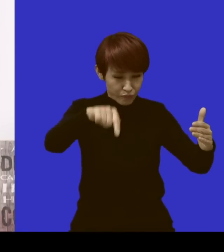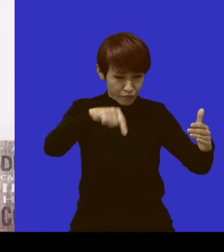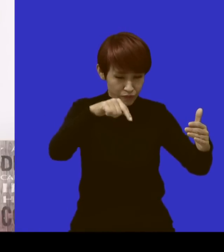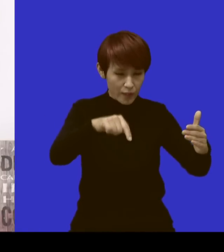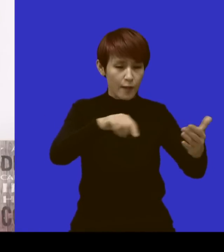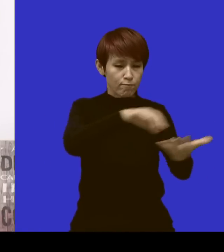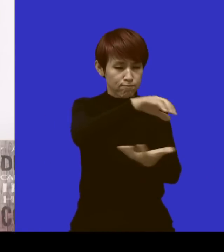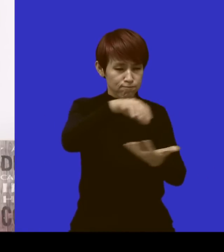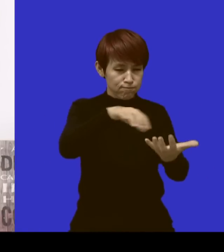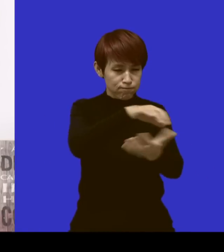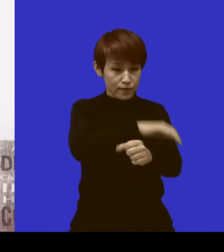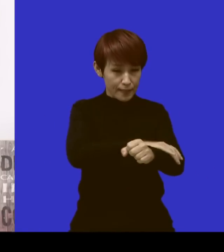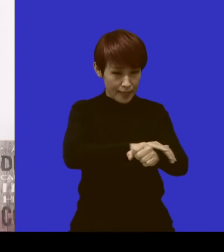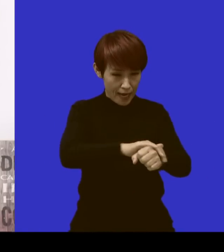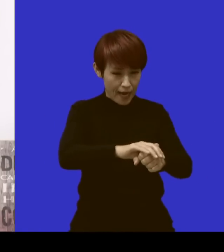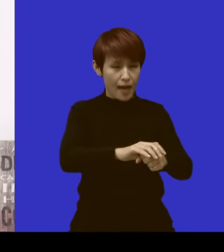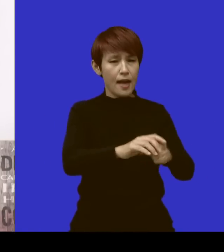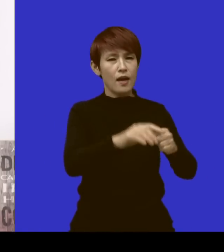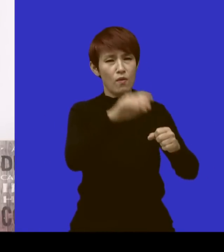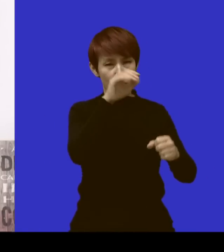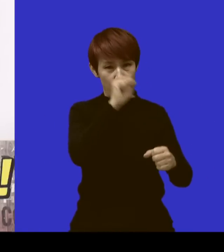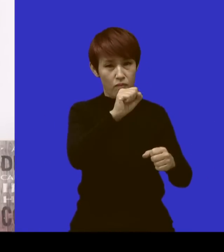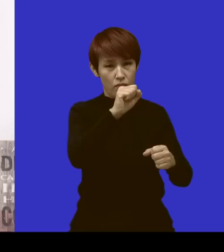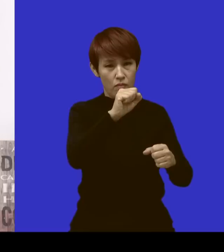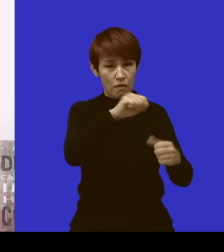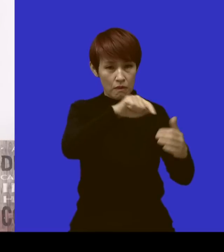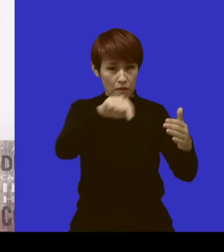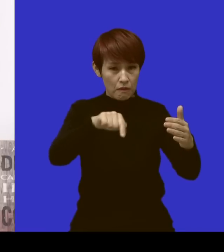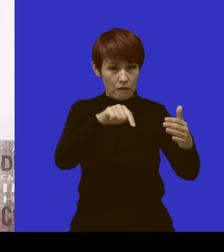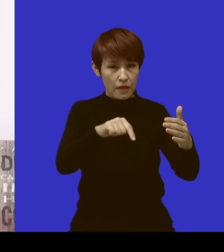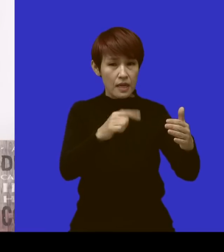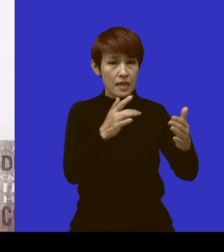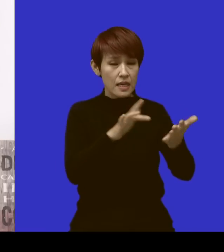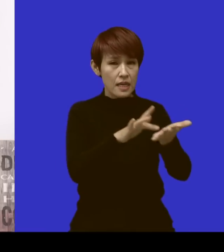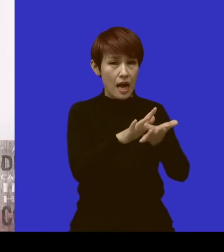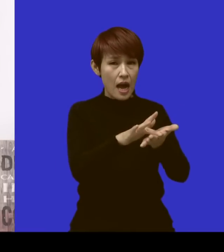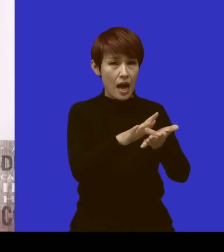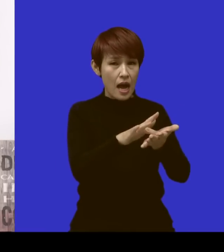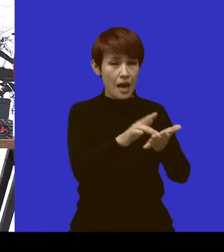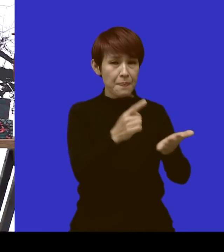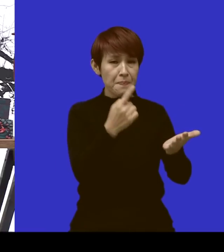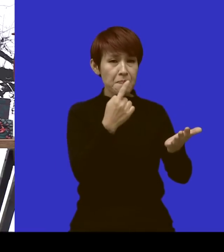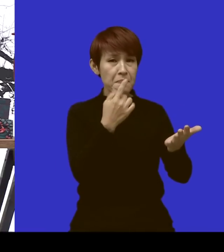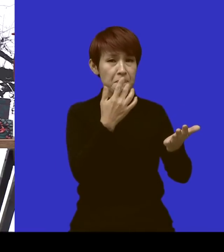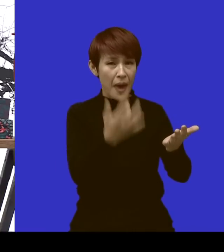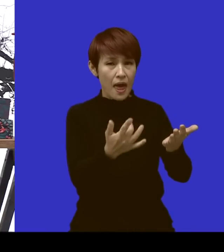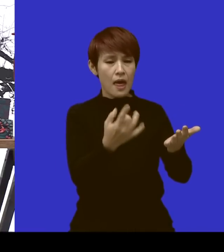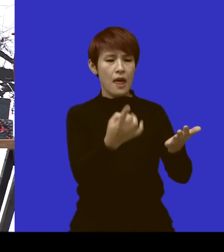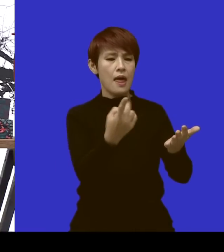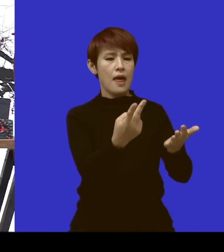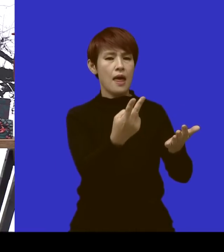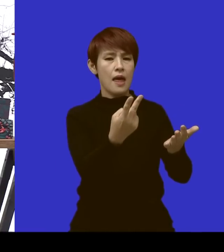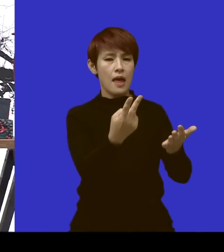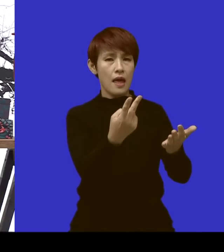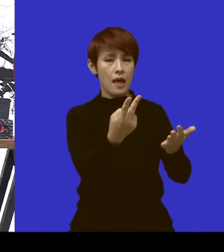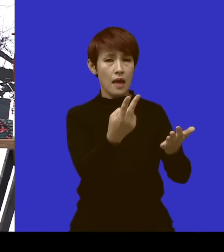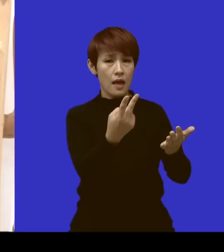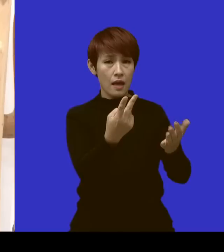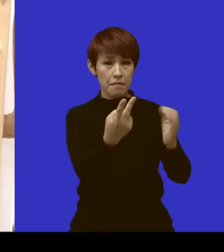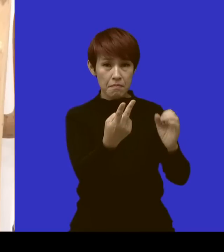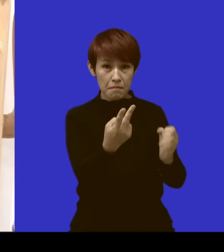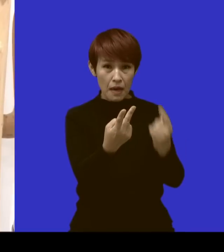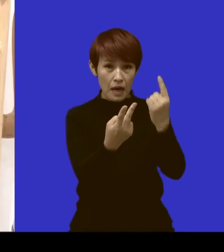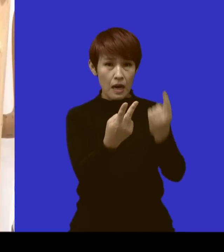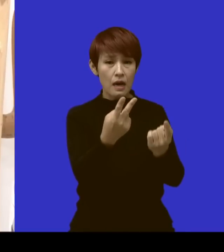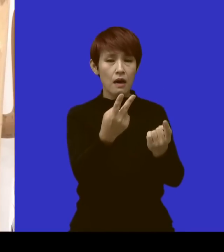같이 조합이 다 통일시 돼야 되는데 네. 그 중에 한두 가지가 이제 빠졌었던 거예요. 그랬더니 그 한두 가지가